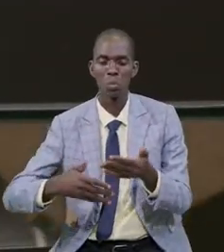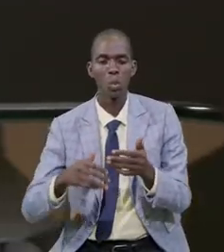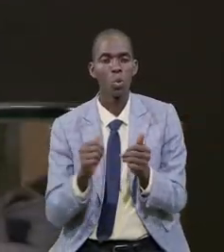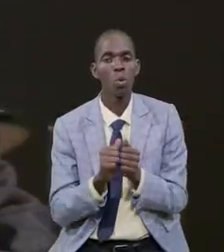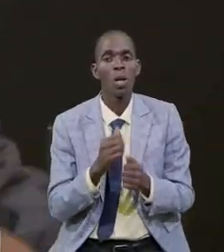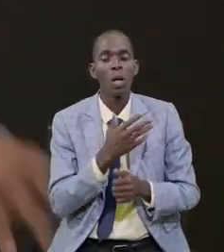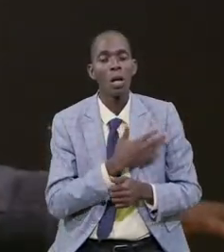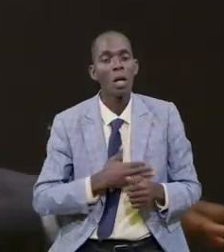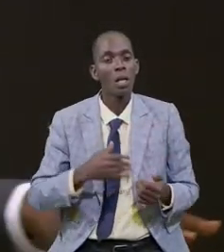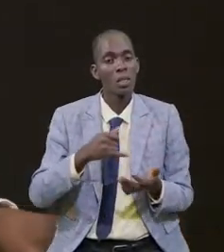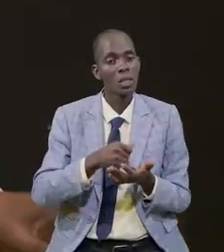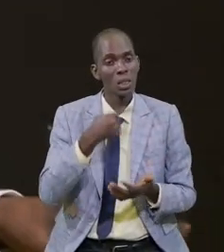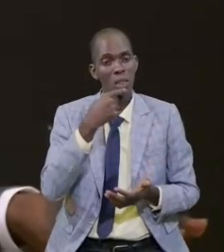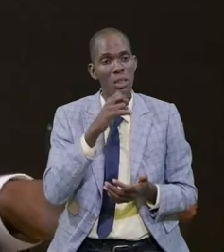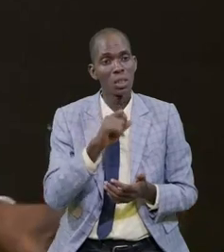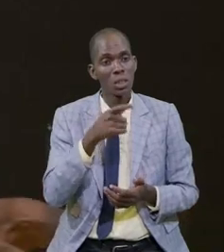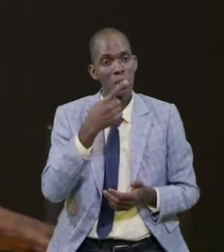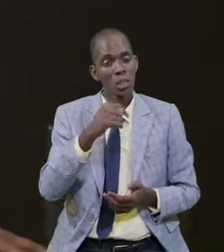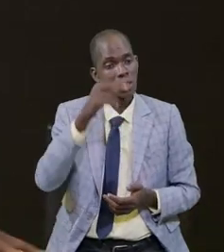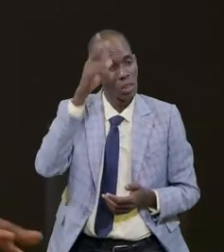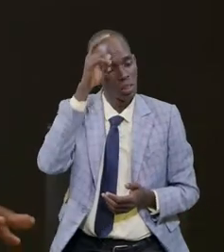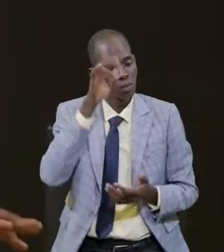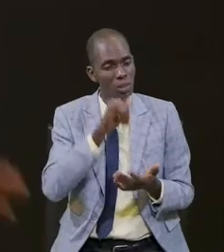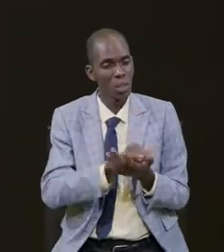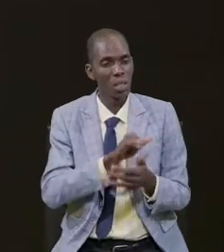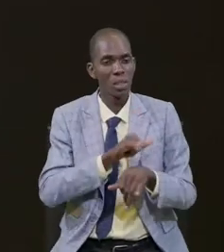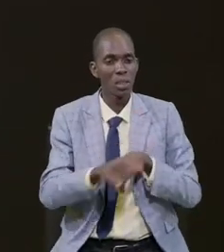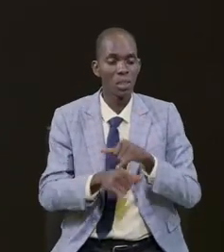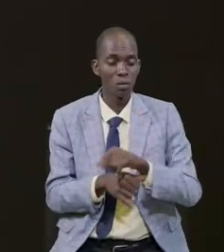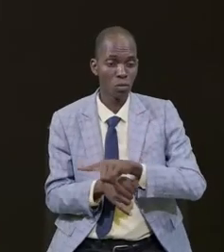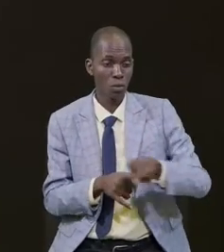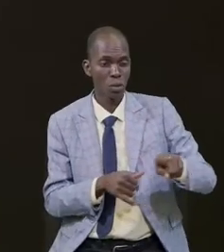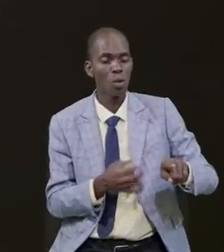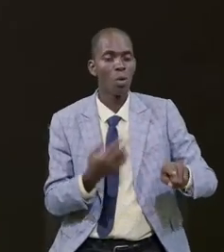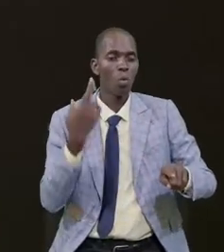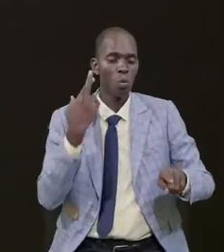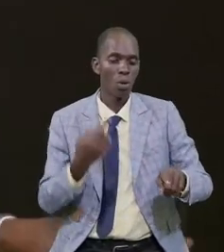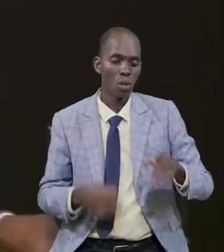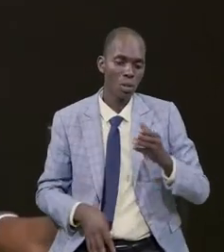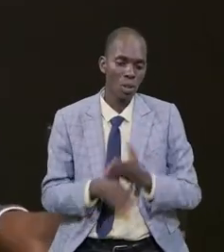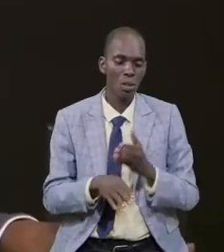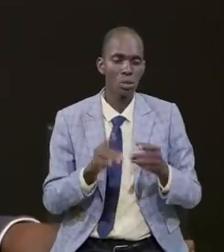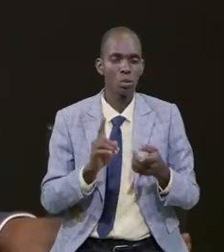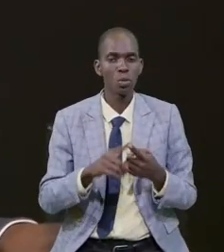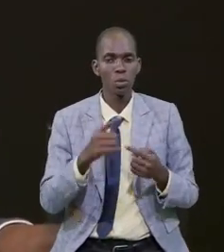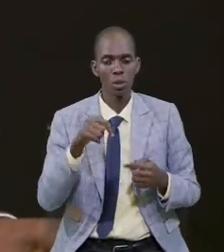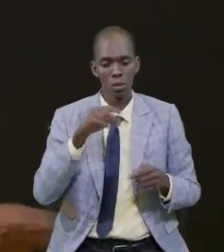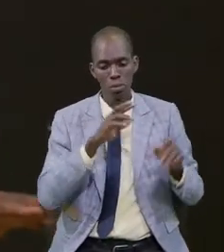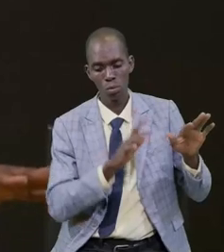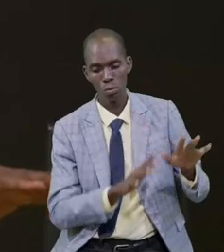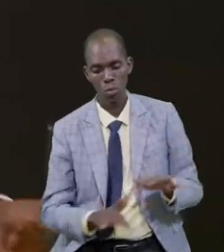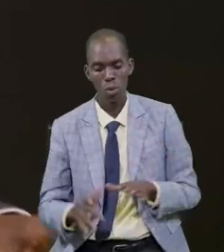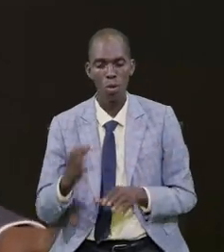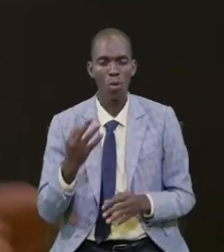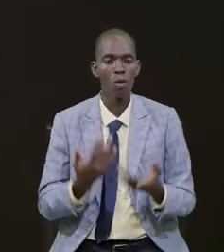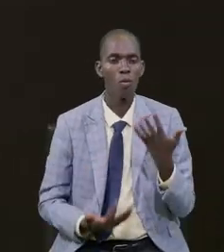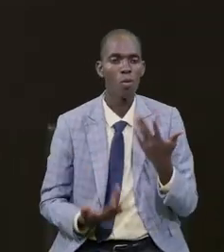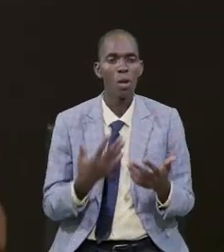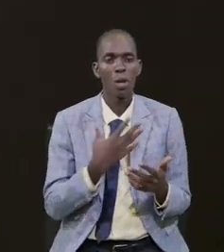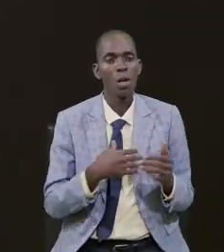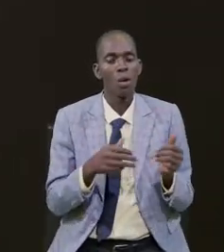Et c'est dit que et le diable qui les séduisait fut jeté dans l'étang de feu et